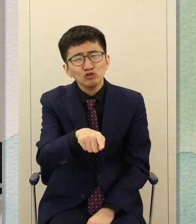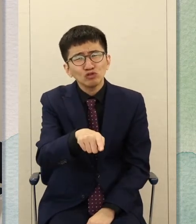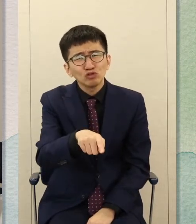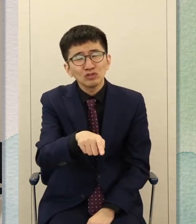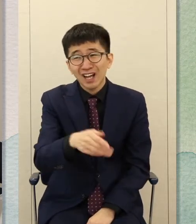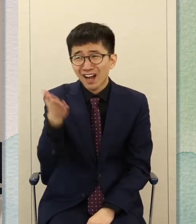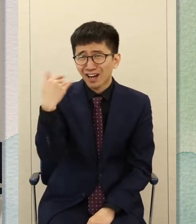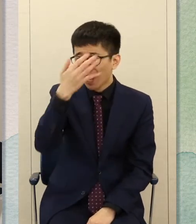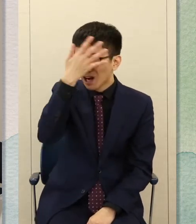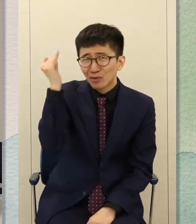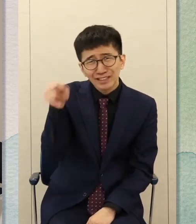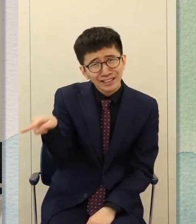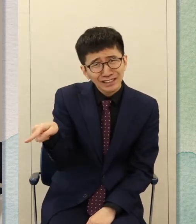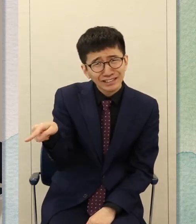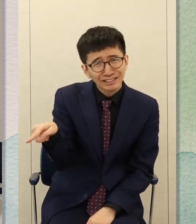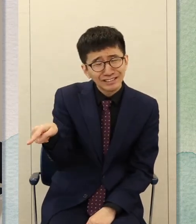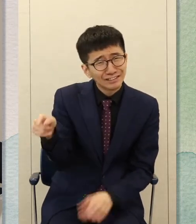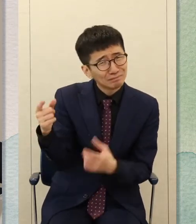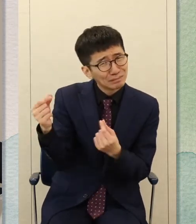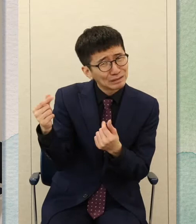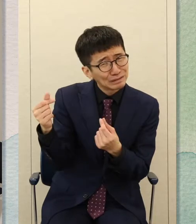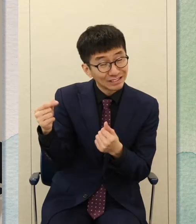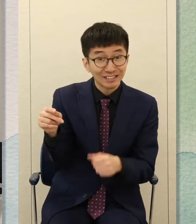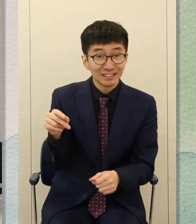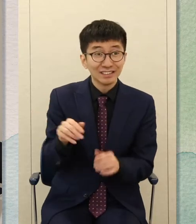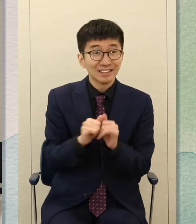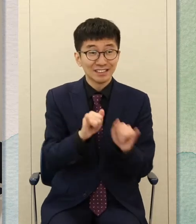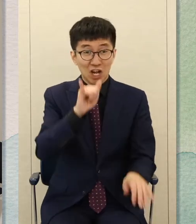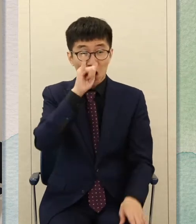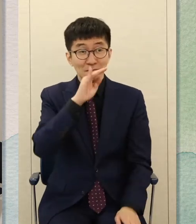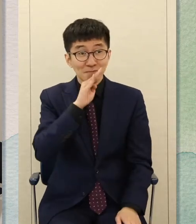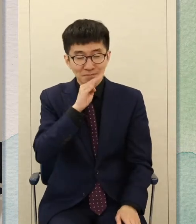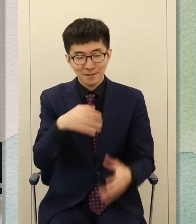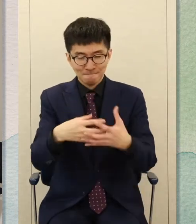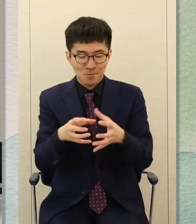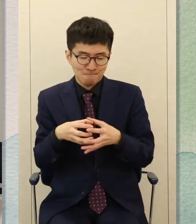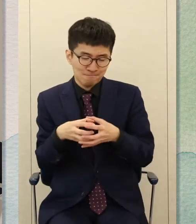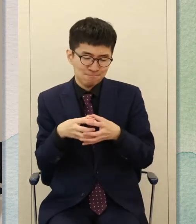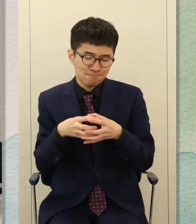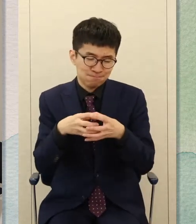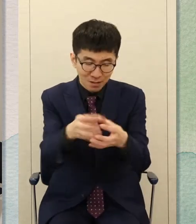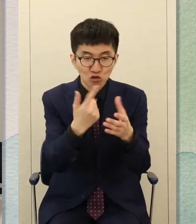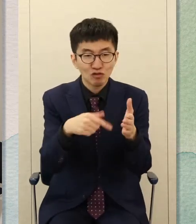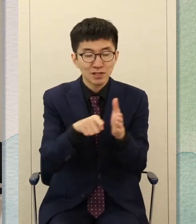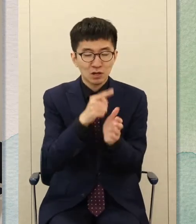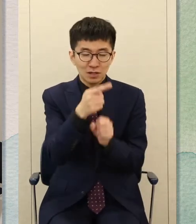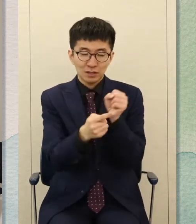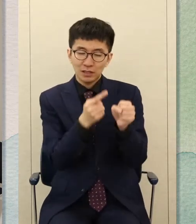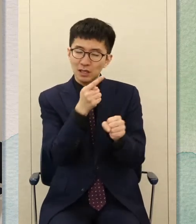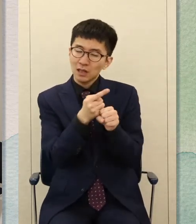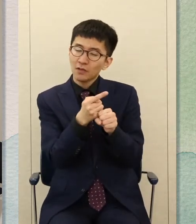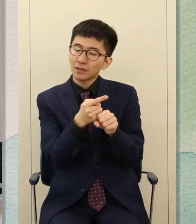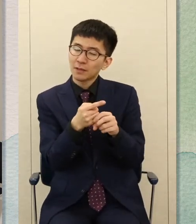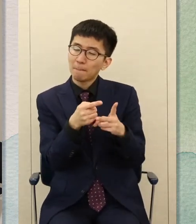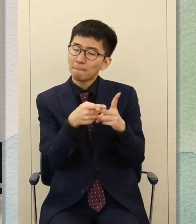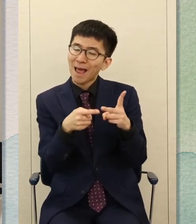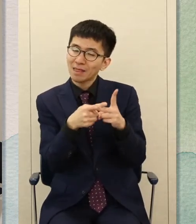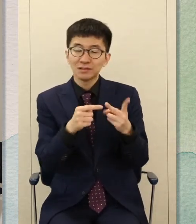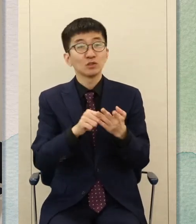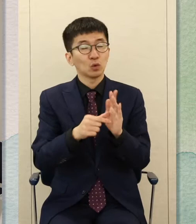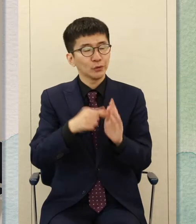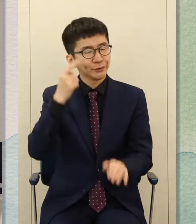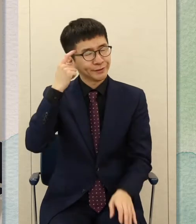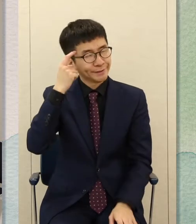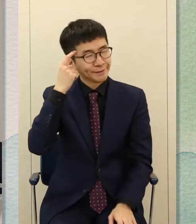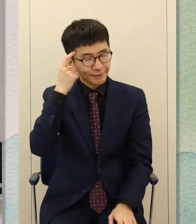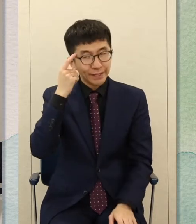그런 할머니 같은 분들이겠죠? 예, 그런 분들을 하기 위해서 제가 한 1년 반 정도에